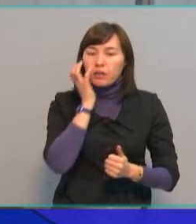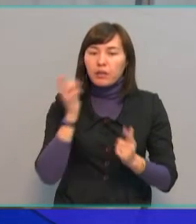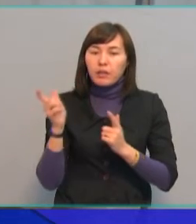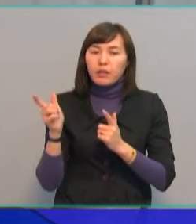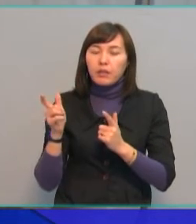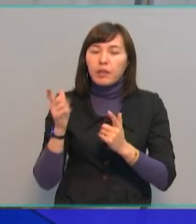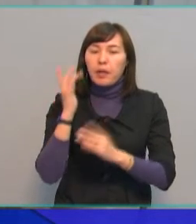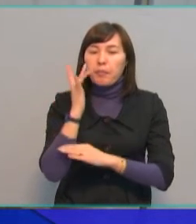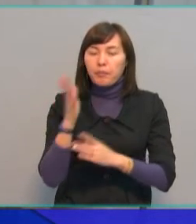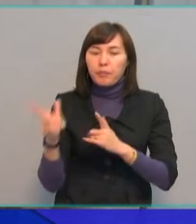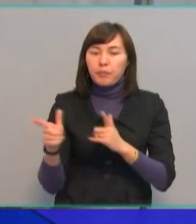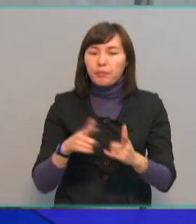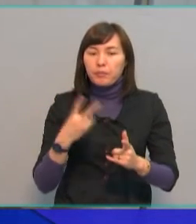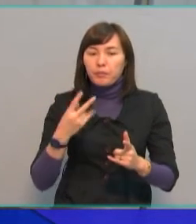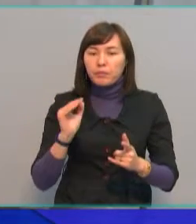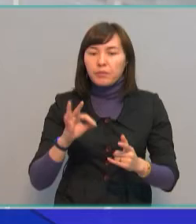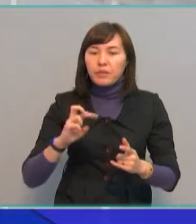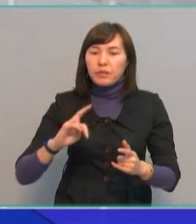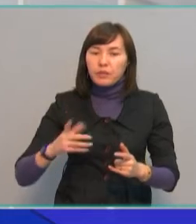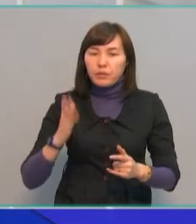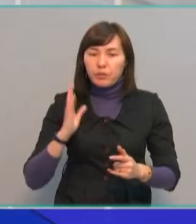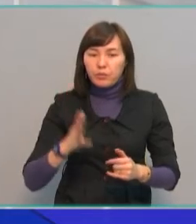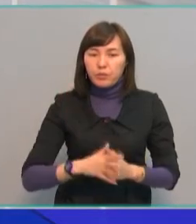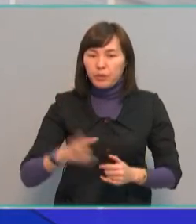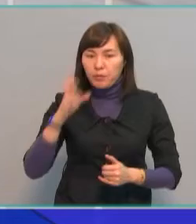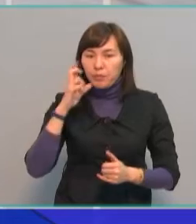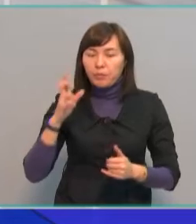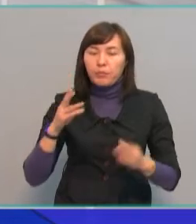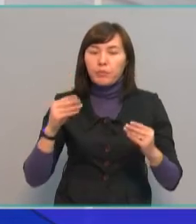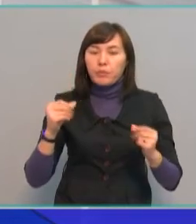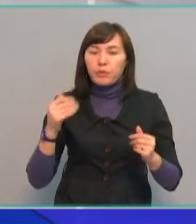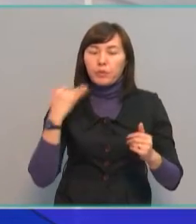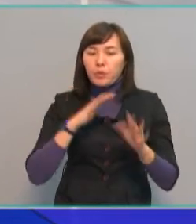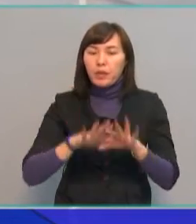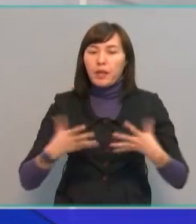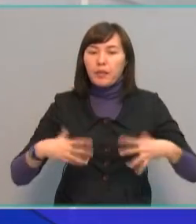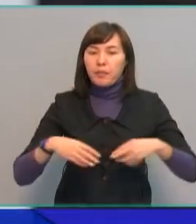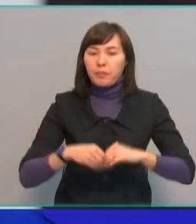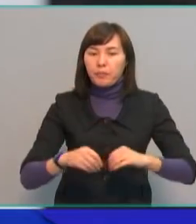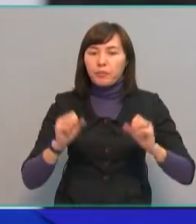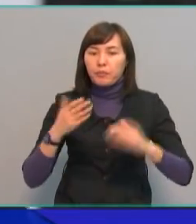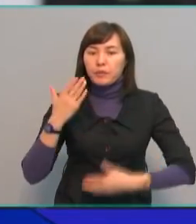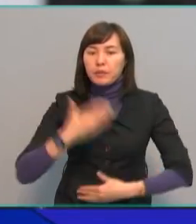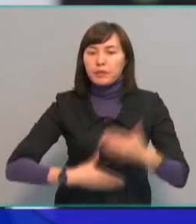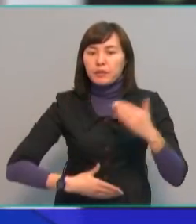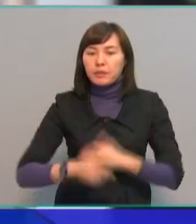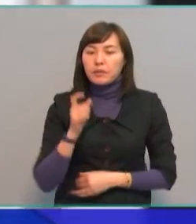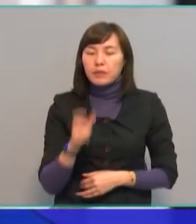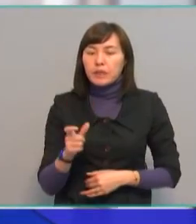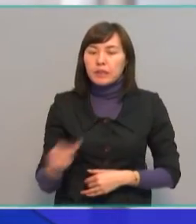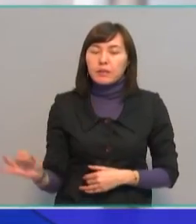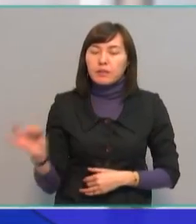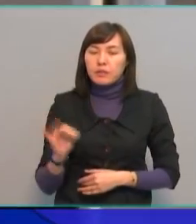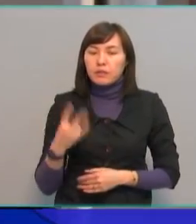жаңғақ өнімінен бағасы 20 мың теңгенің төңірегі ғой. Мемлекеттік грант көп балалы отбасыларға, мүмкіндігі шектеулі жандарға